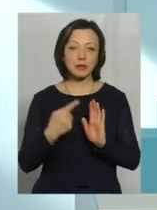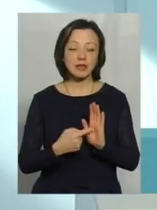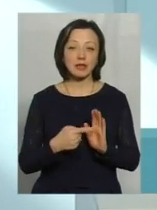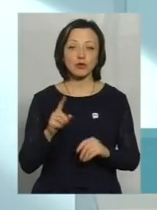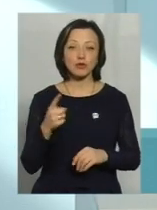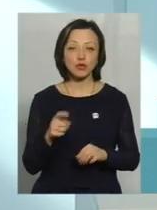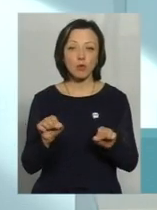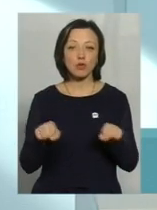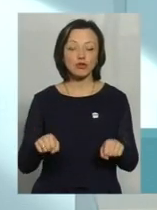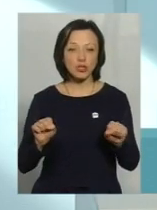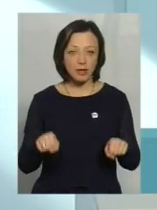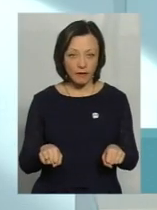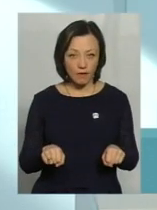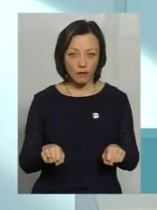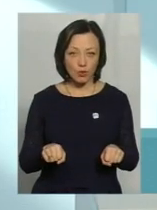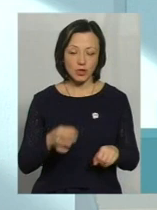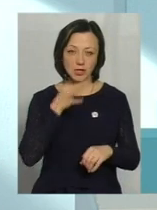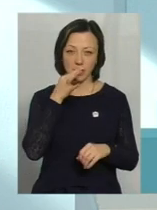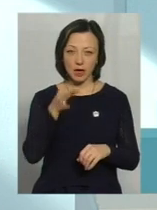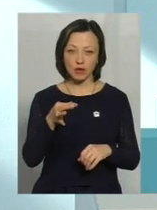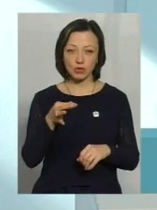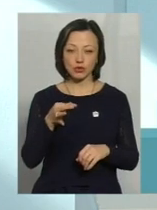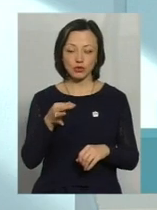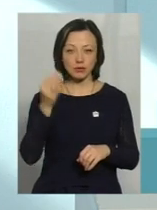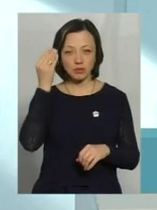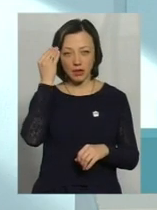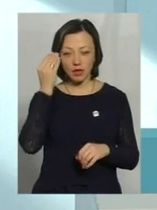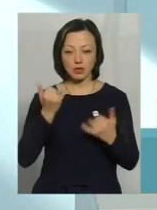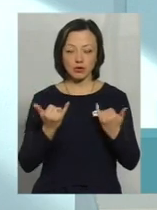що, можливо, скажу з тої сторони,